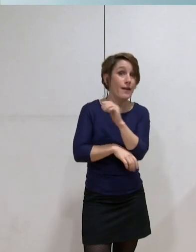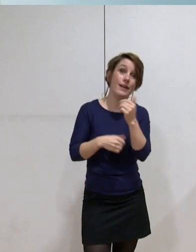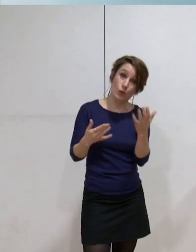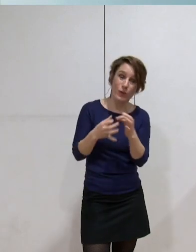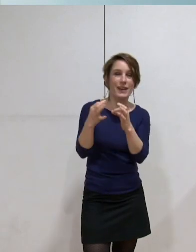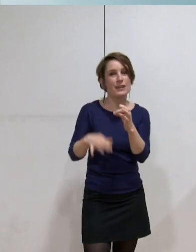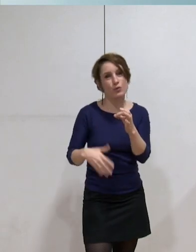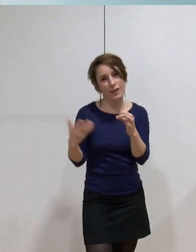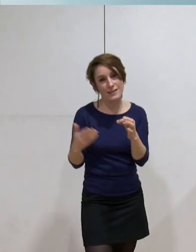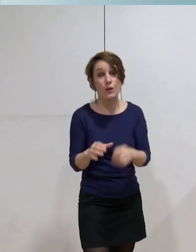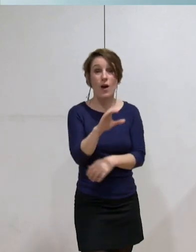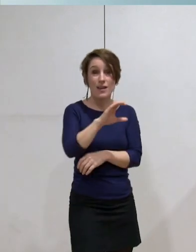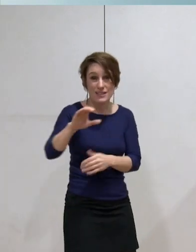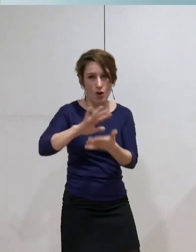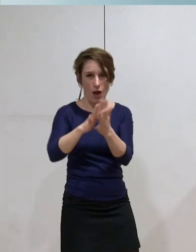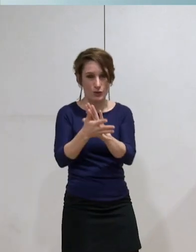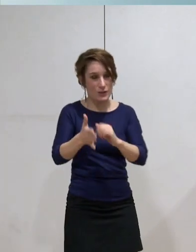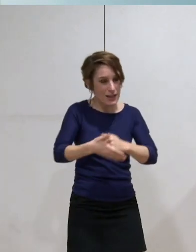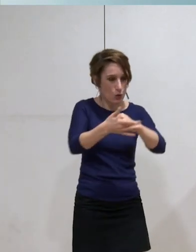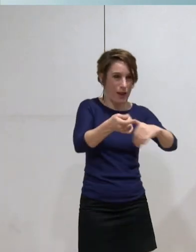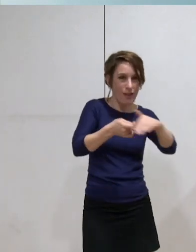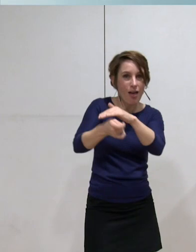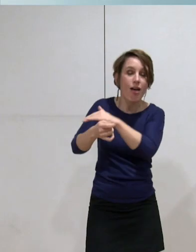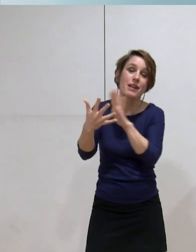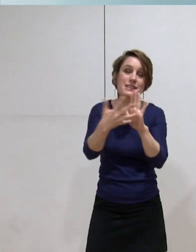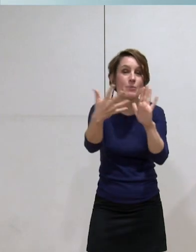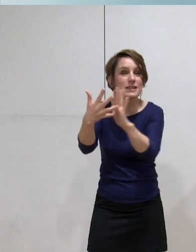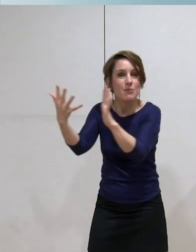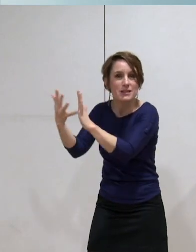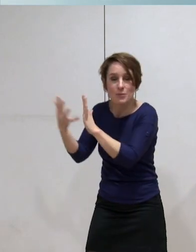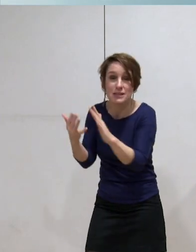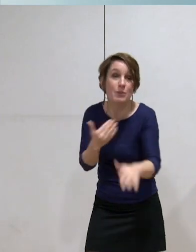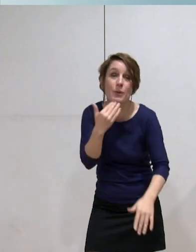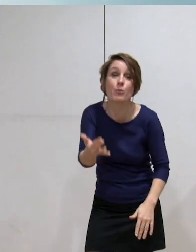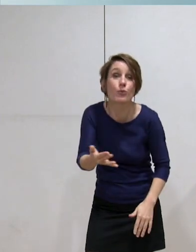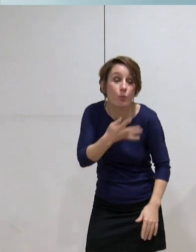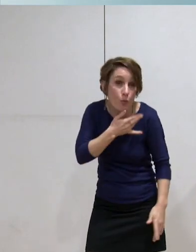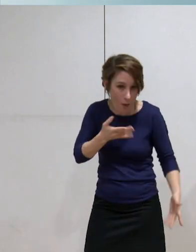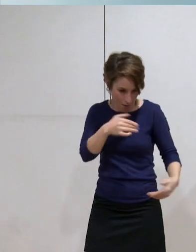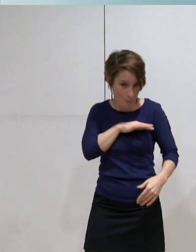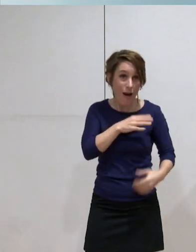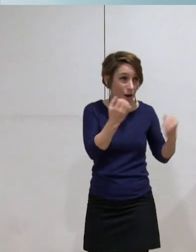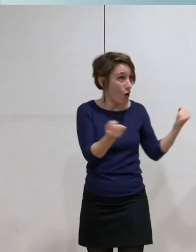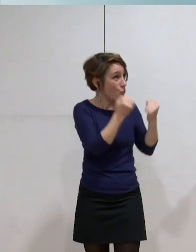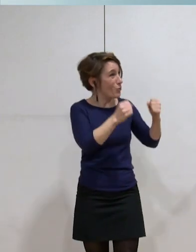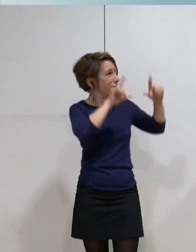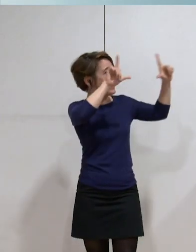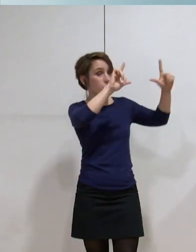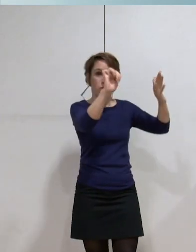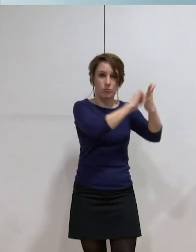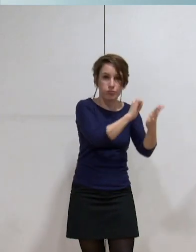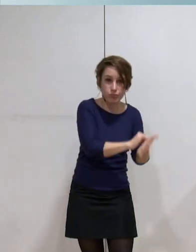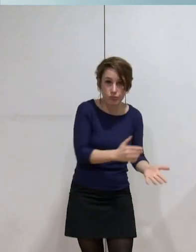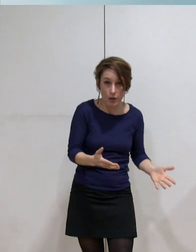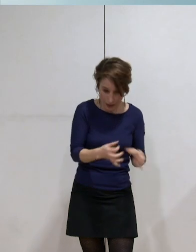associations qui ne peuvent pas être aidé à hauteur de 5000 € par an de la part de la Ville de Grenoble sans associations qui ne